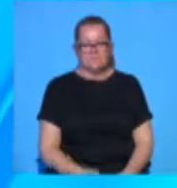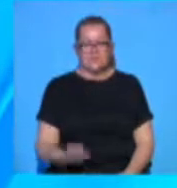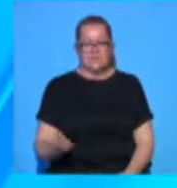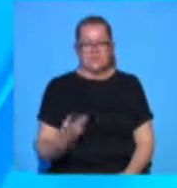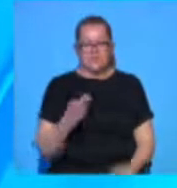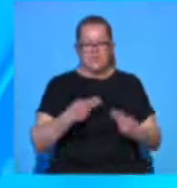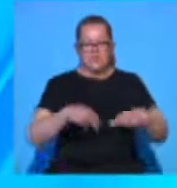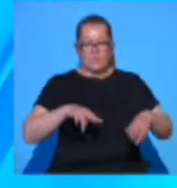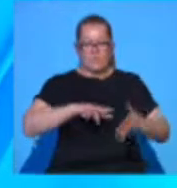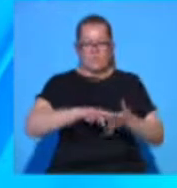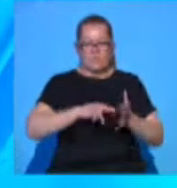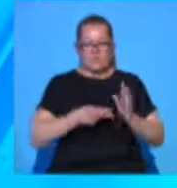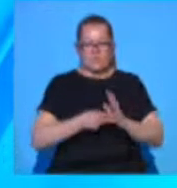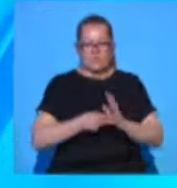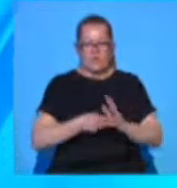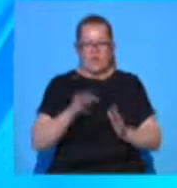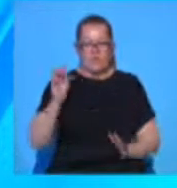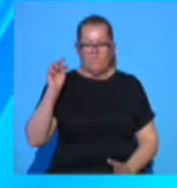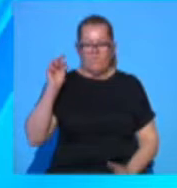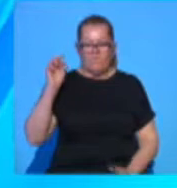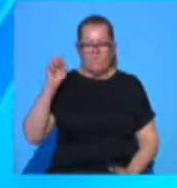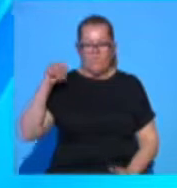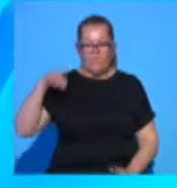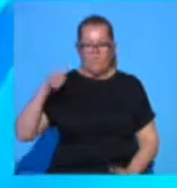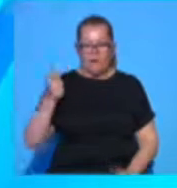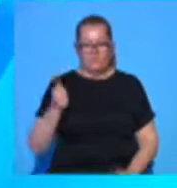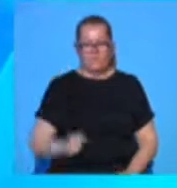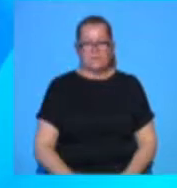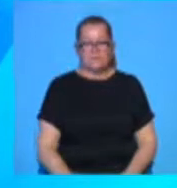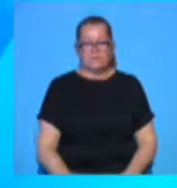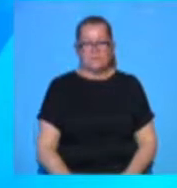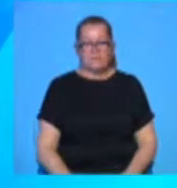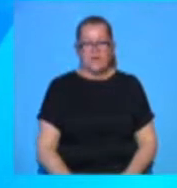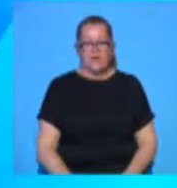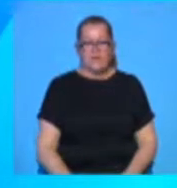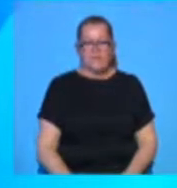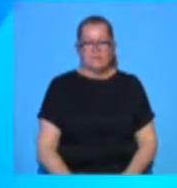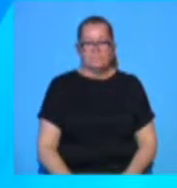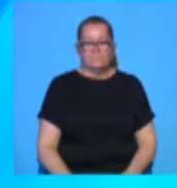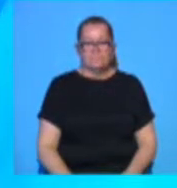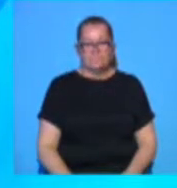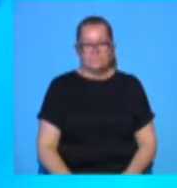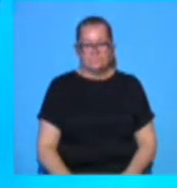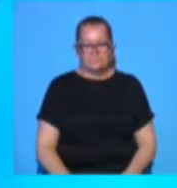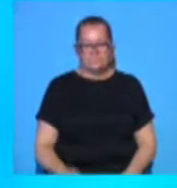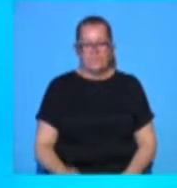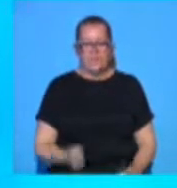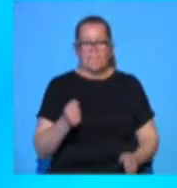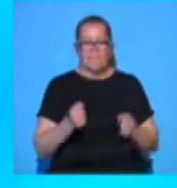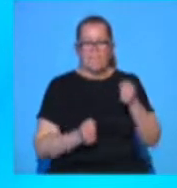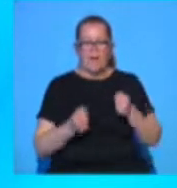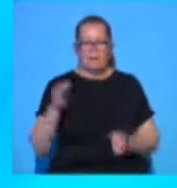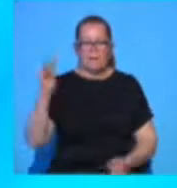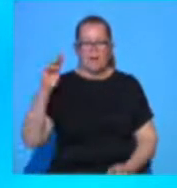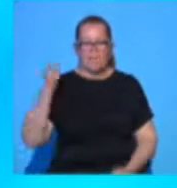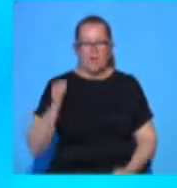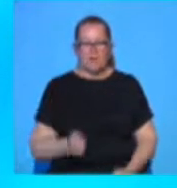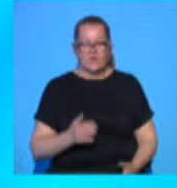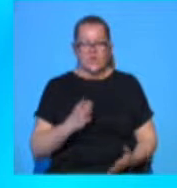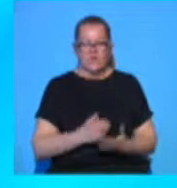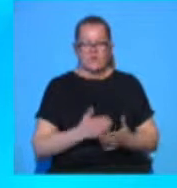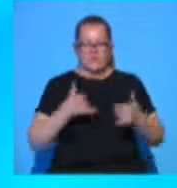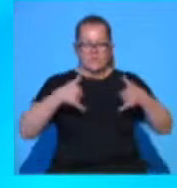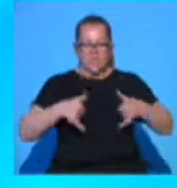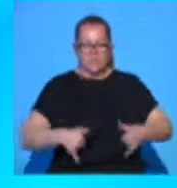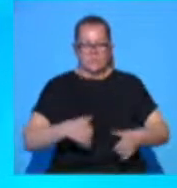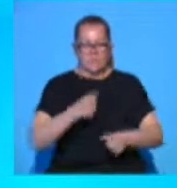Este din nou șomaș tehnic la una dintre cele mai mari firme din Oltenia. Este vorba de compania producătoare de automobile Ford, care a